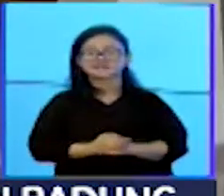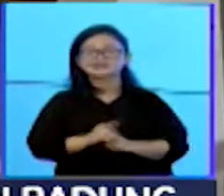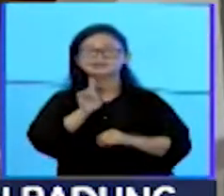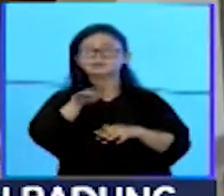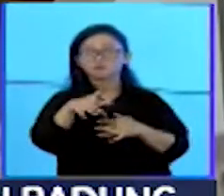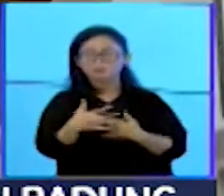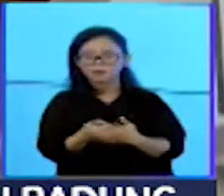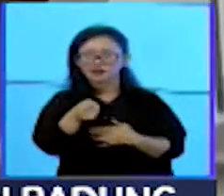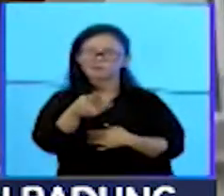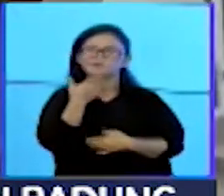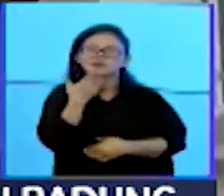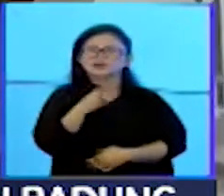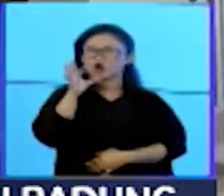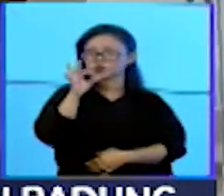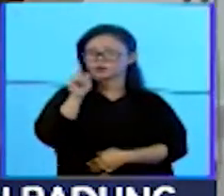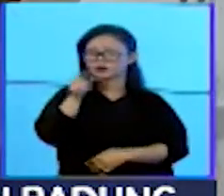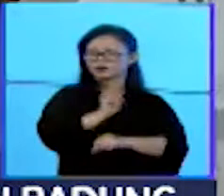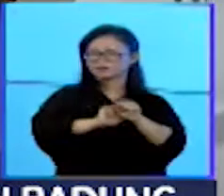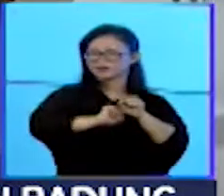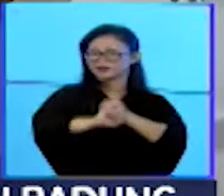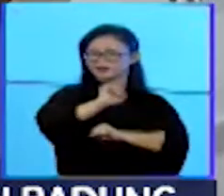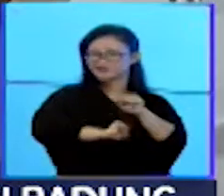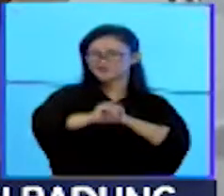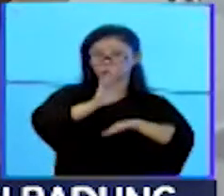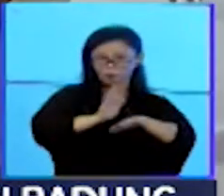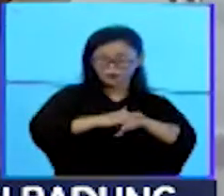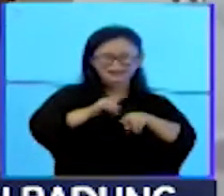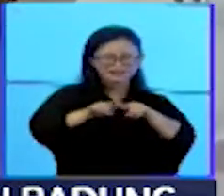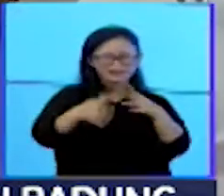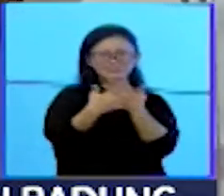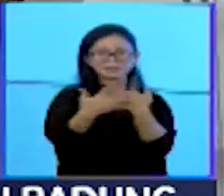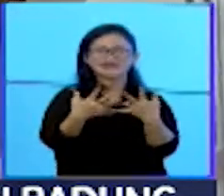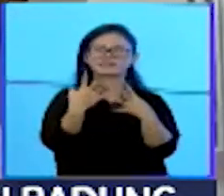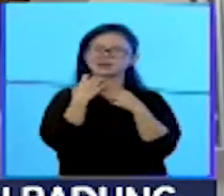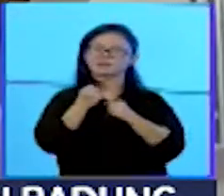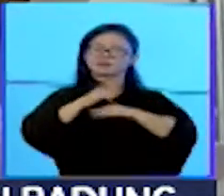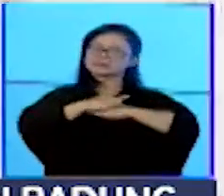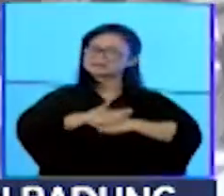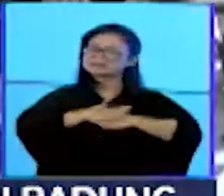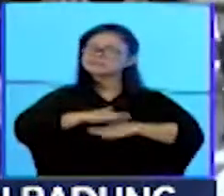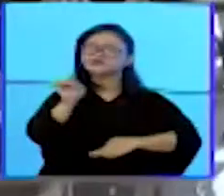pertengahan Oktober akan mulai menurun. Mudah-mudahan bisa ngerem, kita lebih cepat menurunnya.